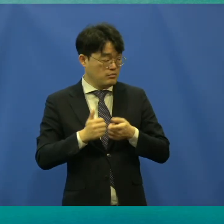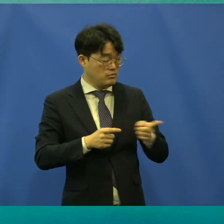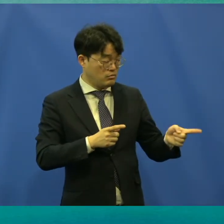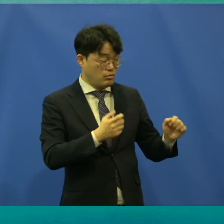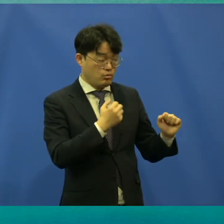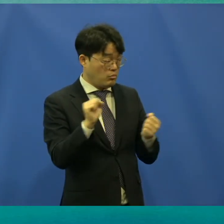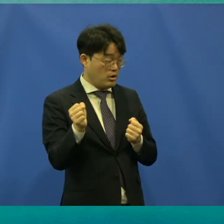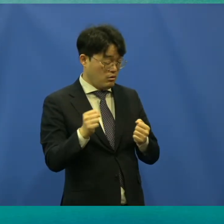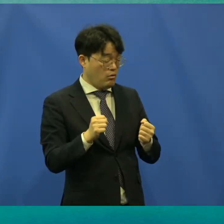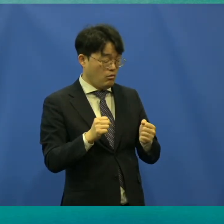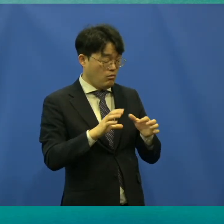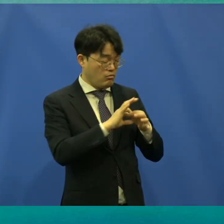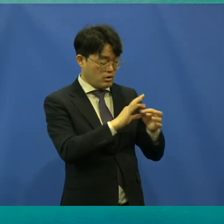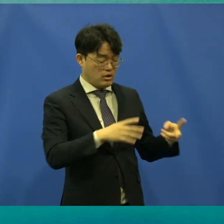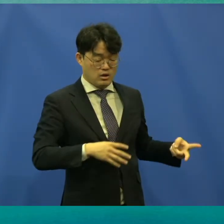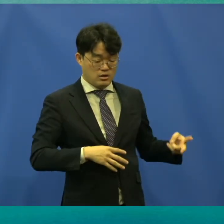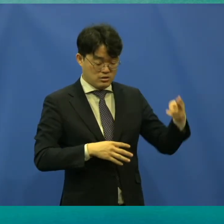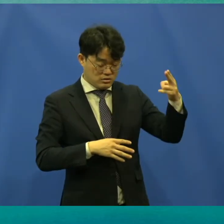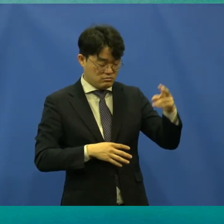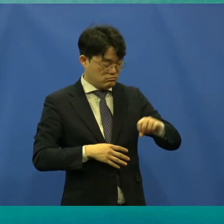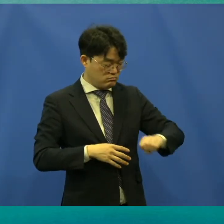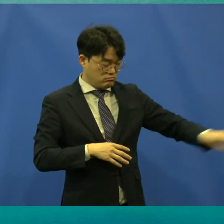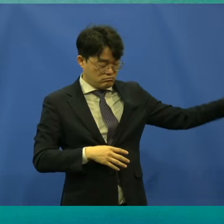그냥 끝내자.